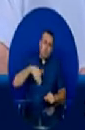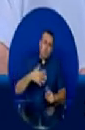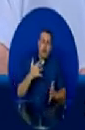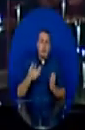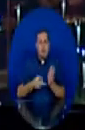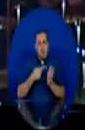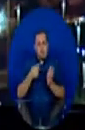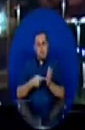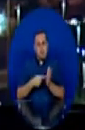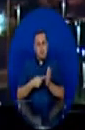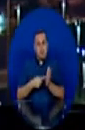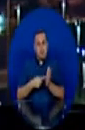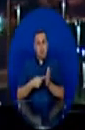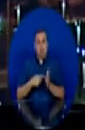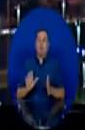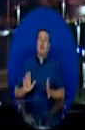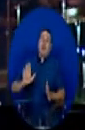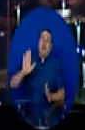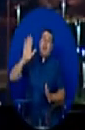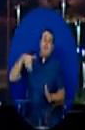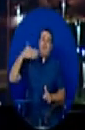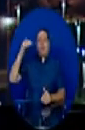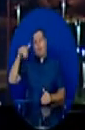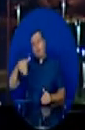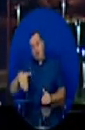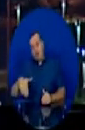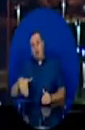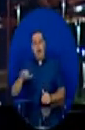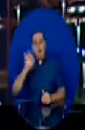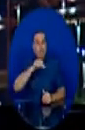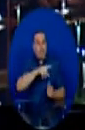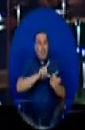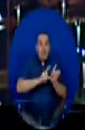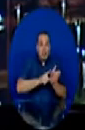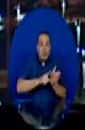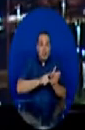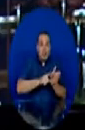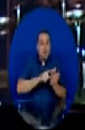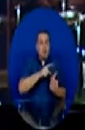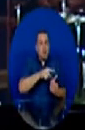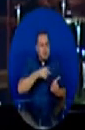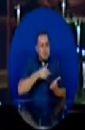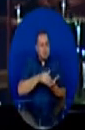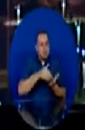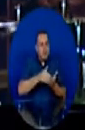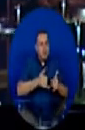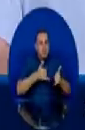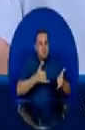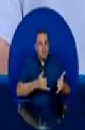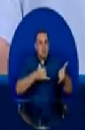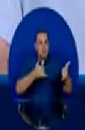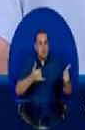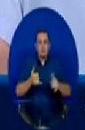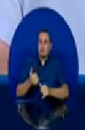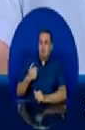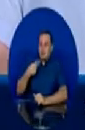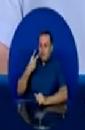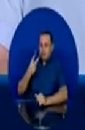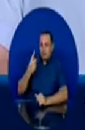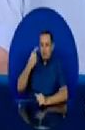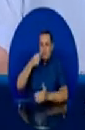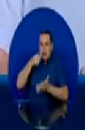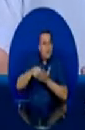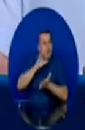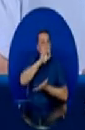פעמים, ושהשער עלה ואז ירד, ובכל זאת הטכנולוגיה עצמה והשימוש בה משיך להתפתח. מני, אני ראיתי שאחד מבנקים